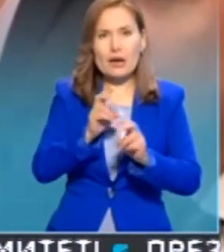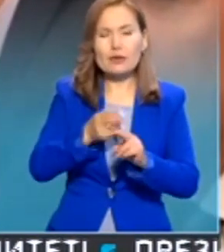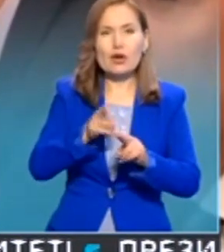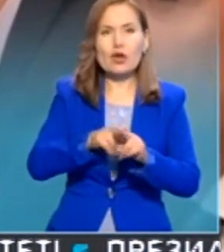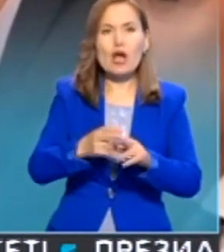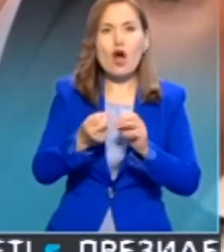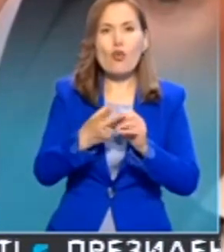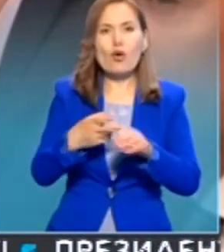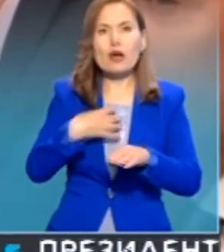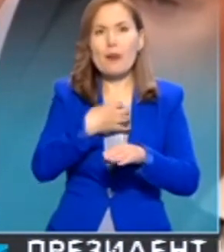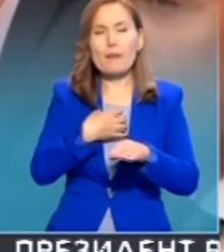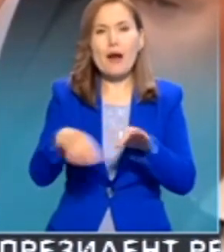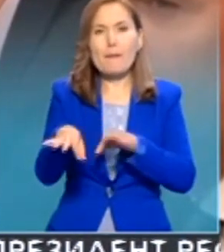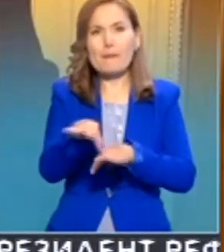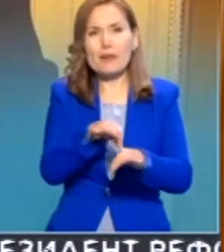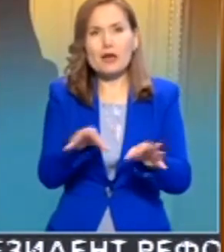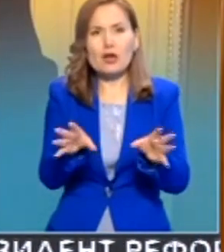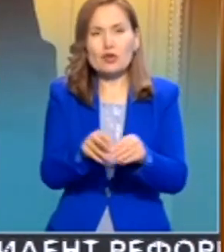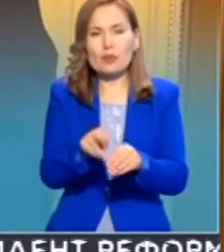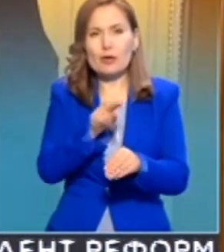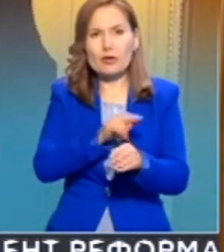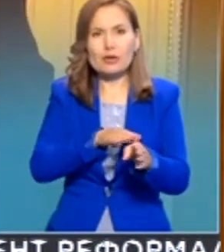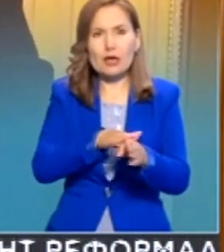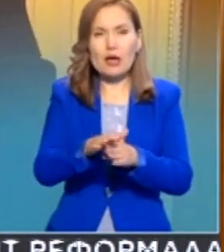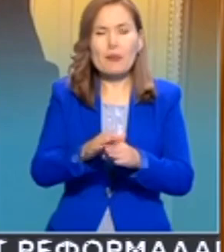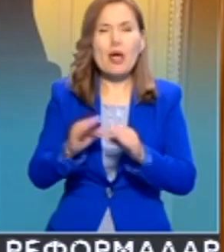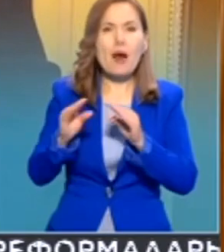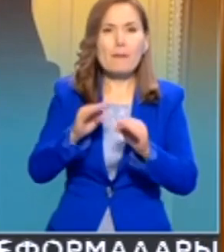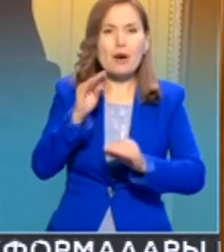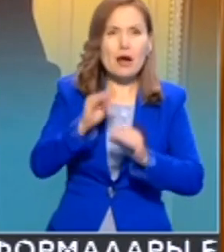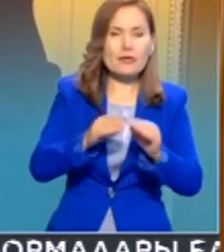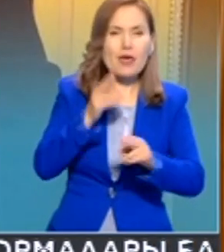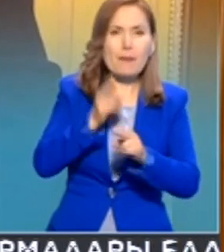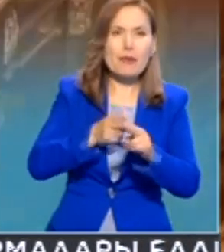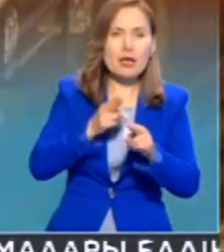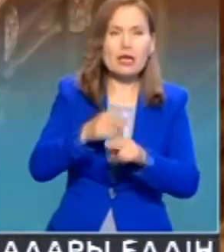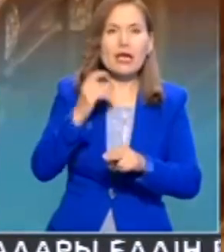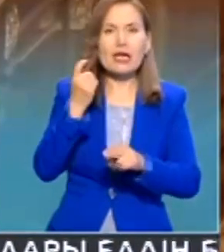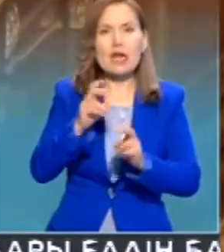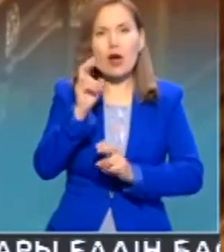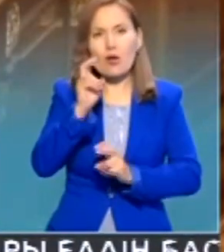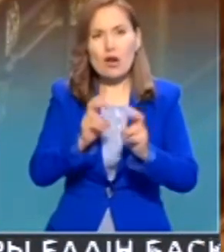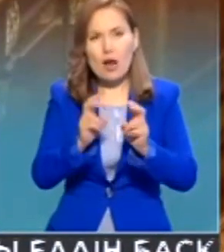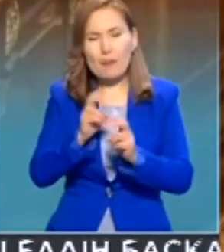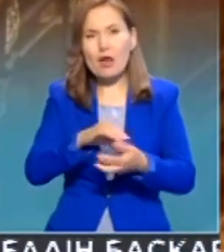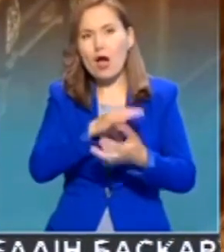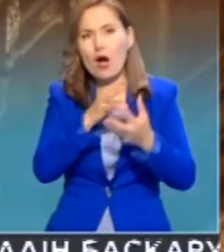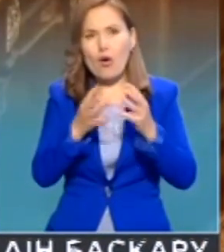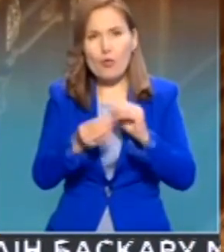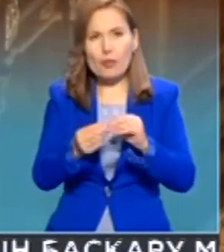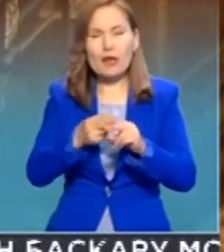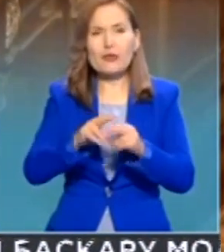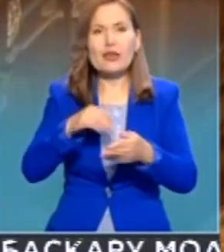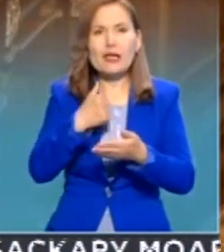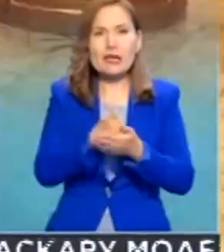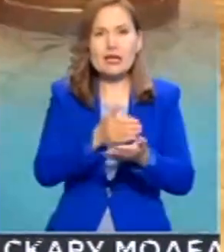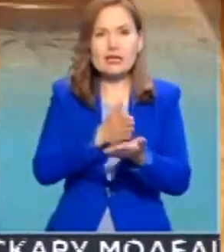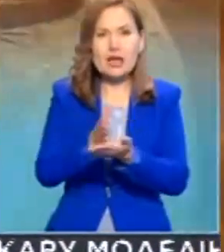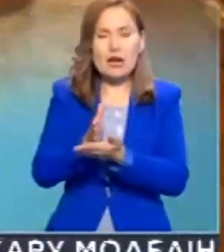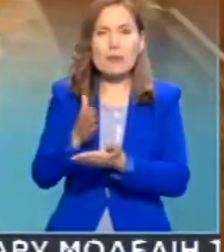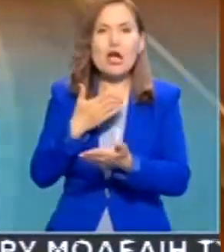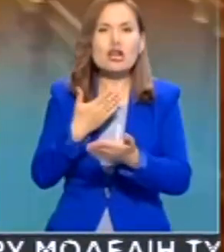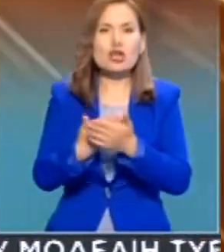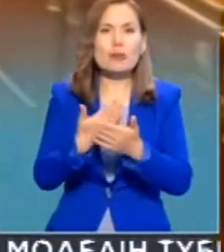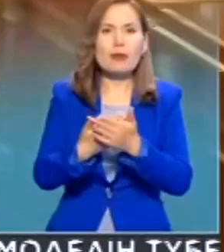саласында 13 маңызды бірлескен жоба іске асырылды. Машина жасау, металлургия, химия өнеркәсібін қоса алғанда, бірқатар негізгі салаларда шамамен